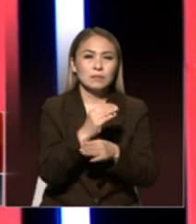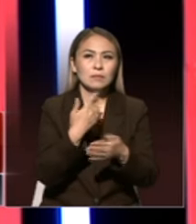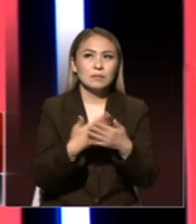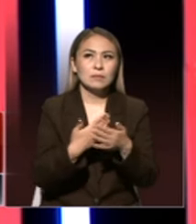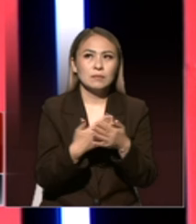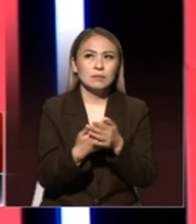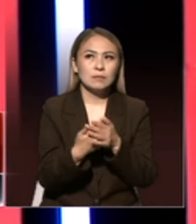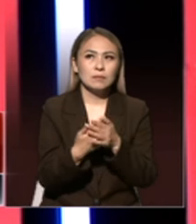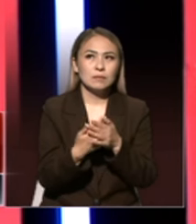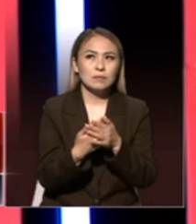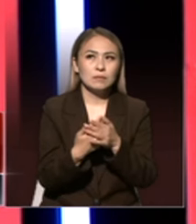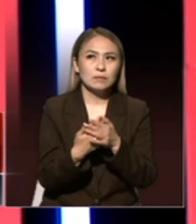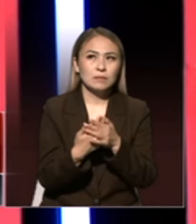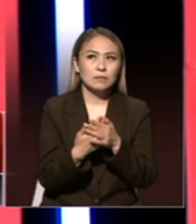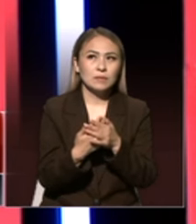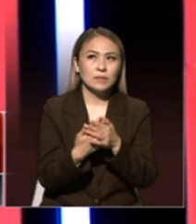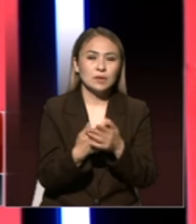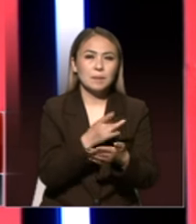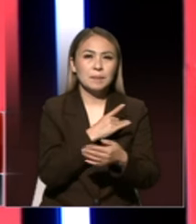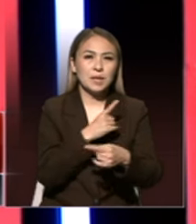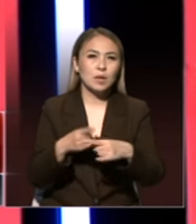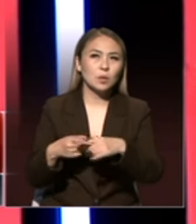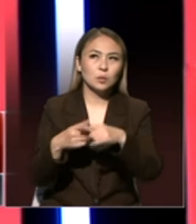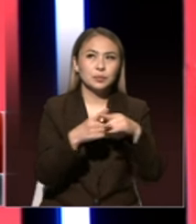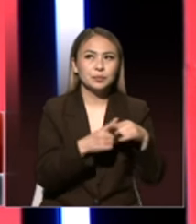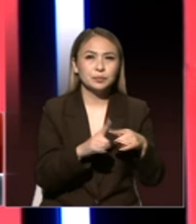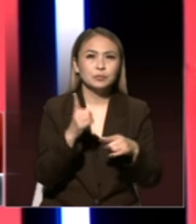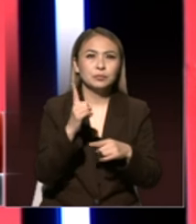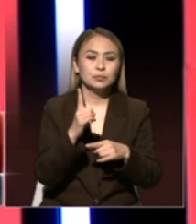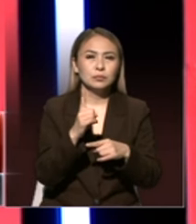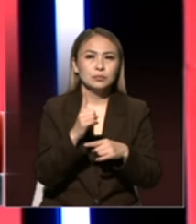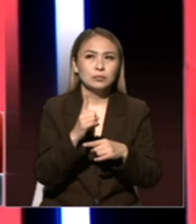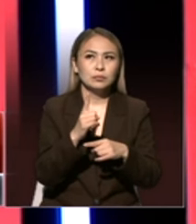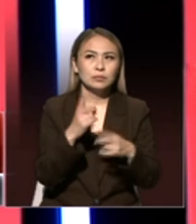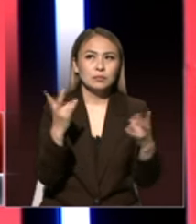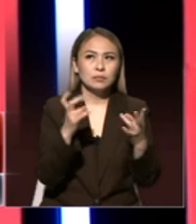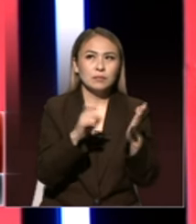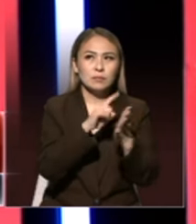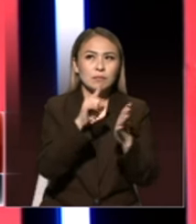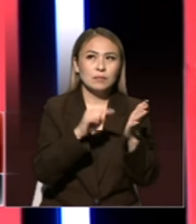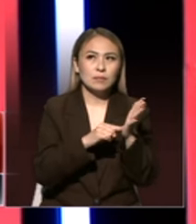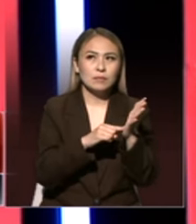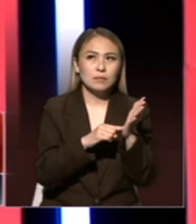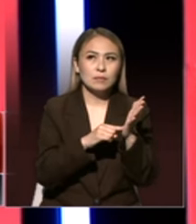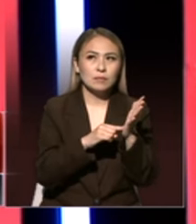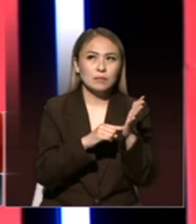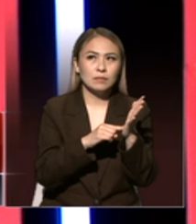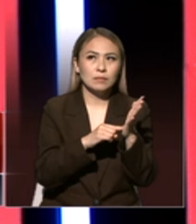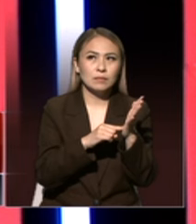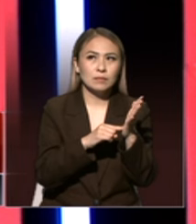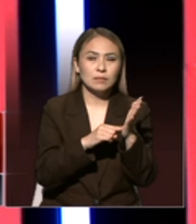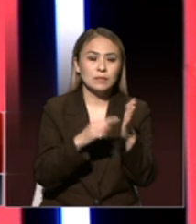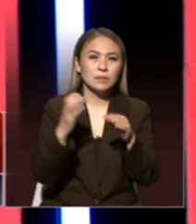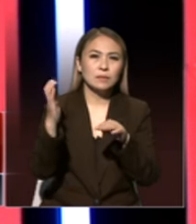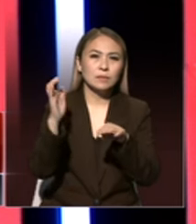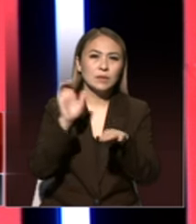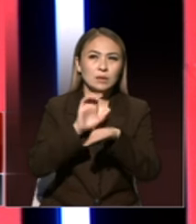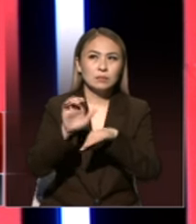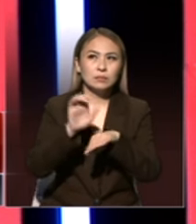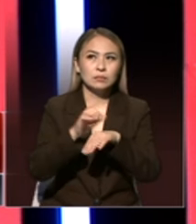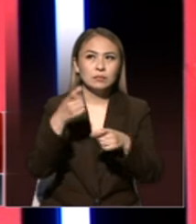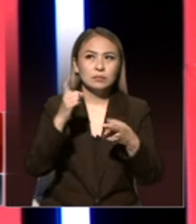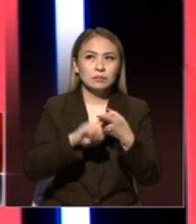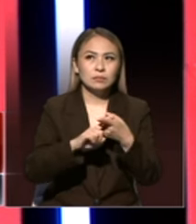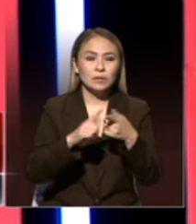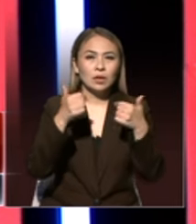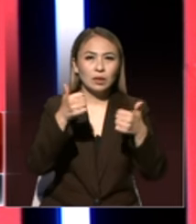тек жаңағы Беларусьтің техникасын неге мінуіміз керек деген сұрақ туады. Бірақ кешіріңіз, айтайын. Импортқа қатысты. Ол жақсы техника. Жоқ,